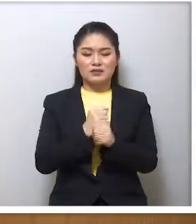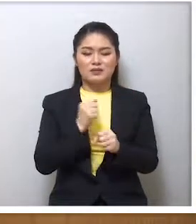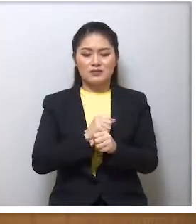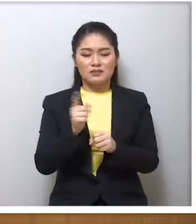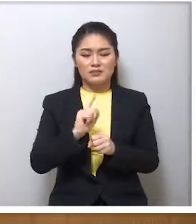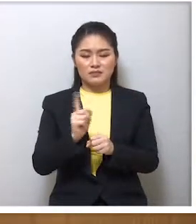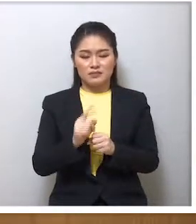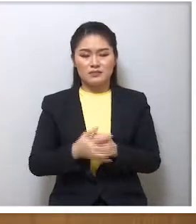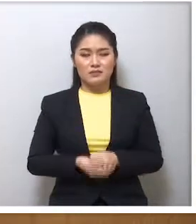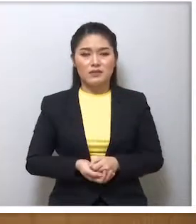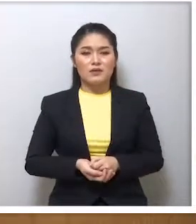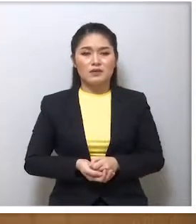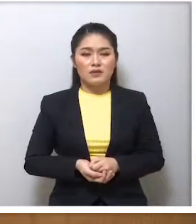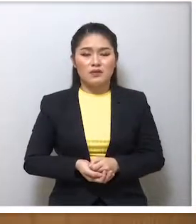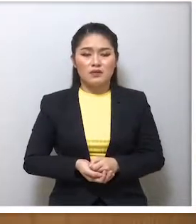าง